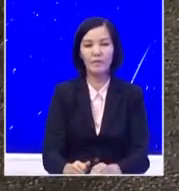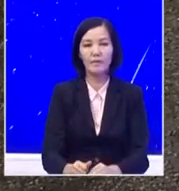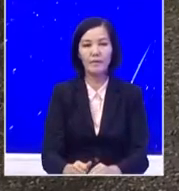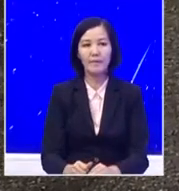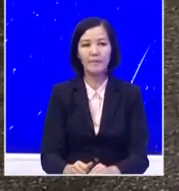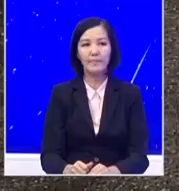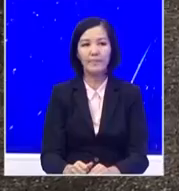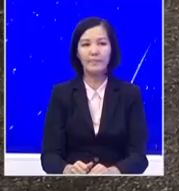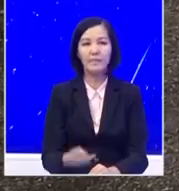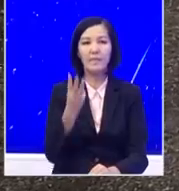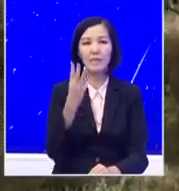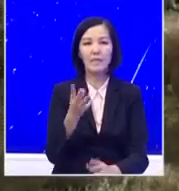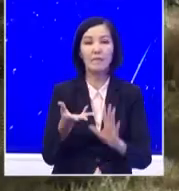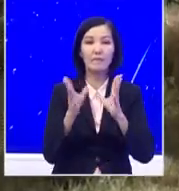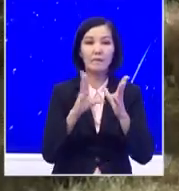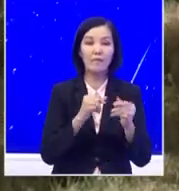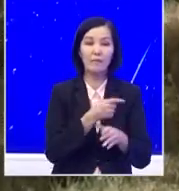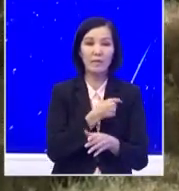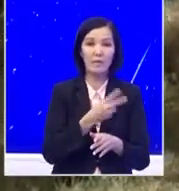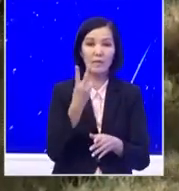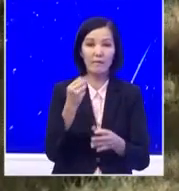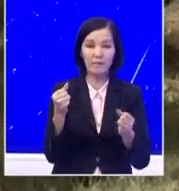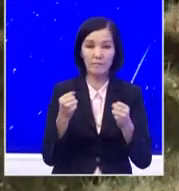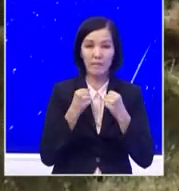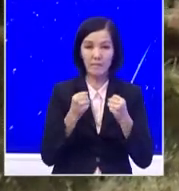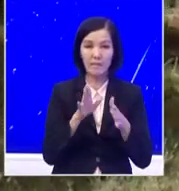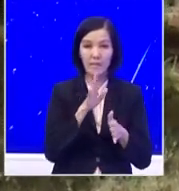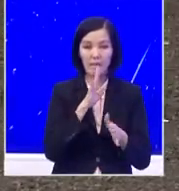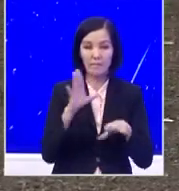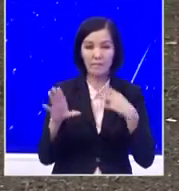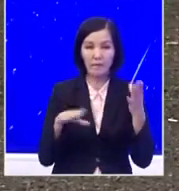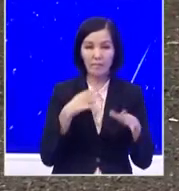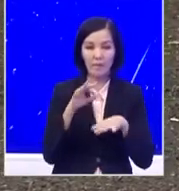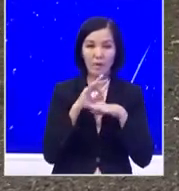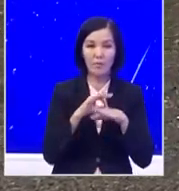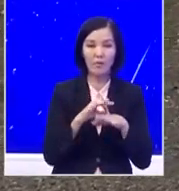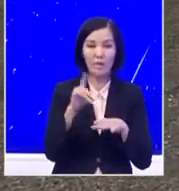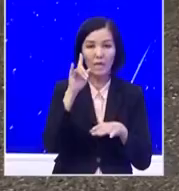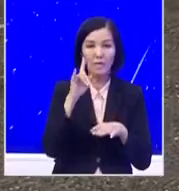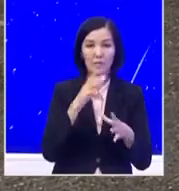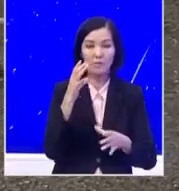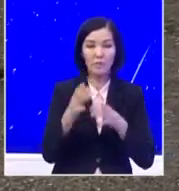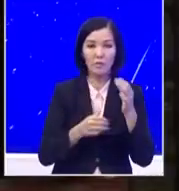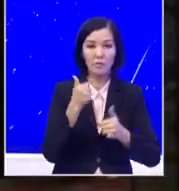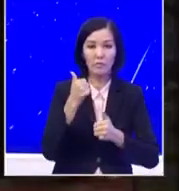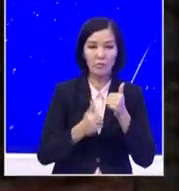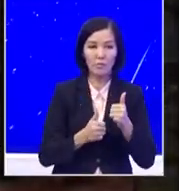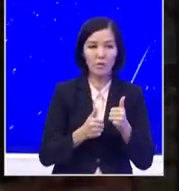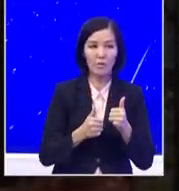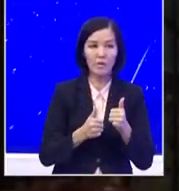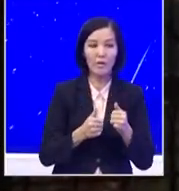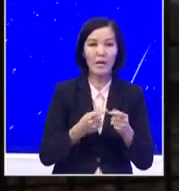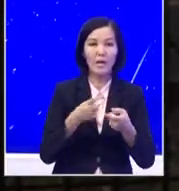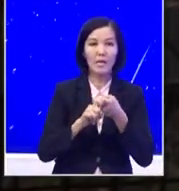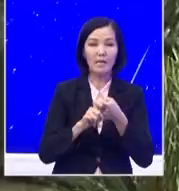Безлюдная площадка, лишь 3 человека, тренер и 2 спортсменки. Так проходят тренировки у юниоров, представляющих Казахстан на международном уровне. Отсутствие полного